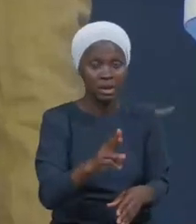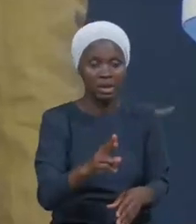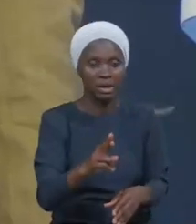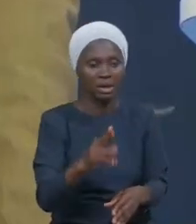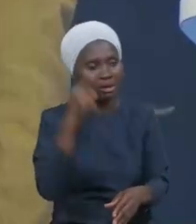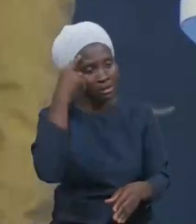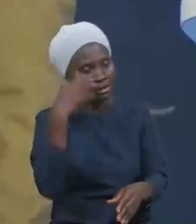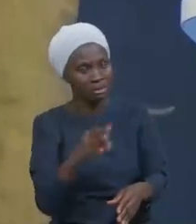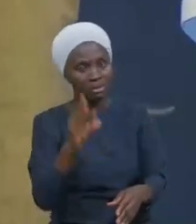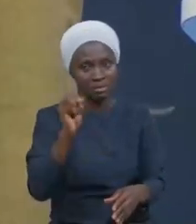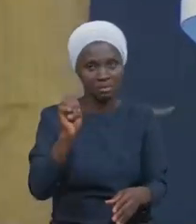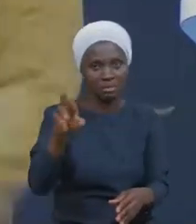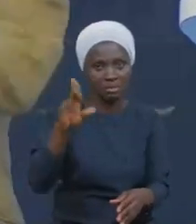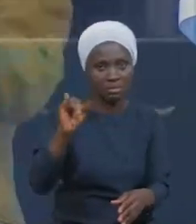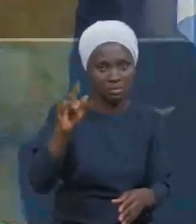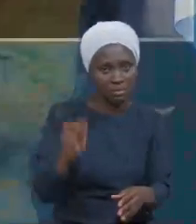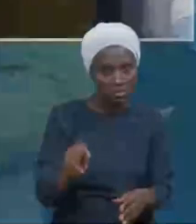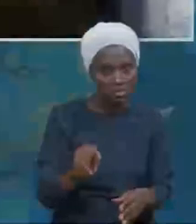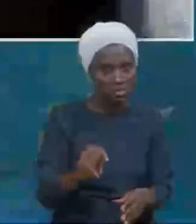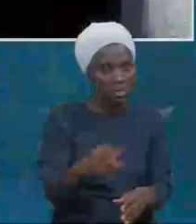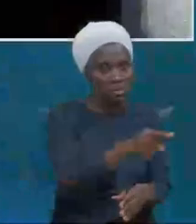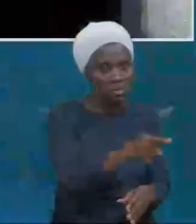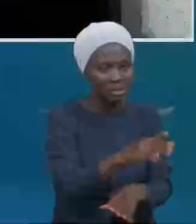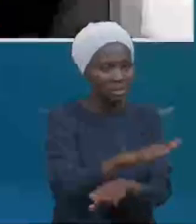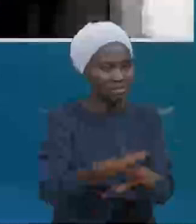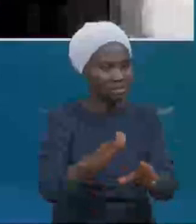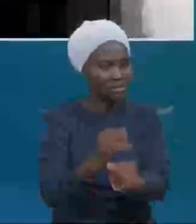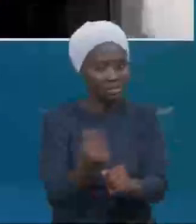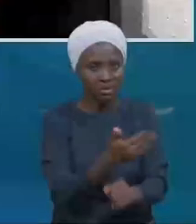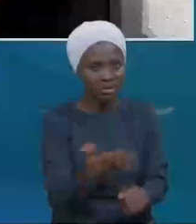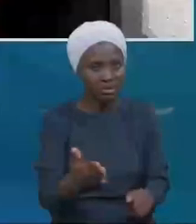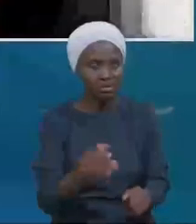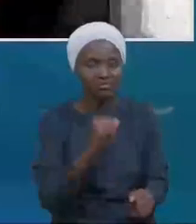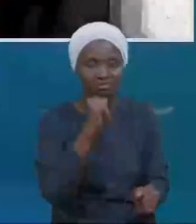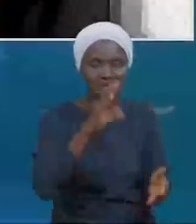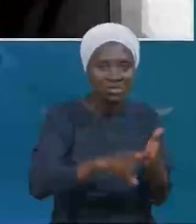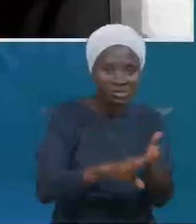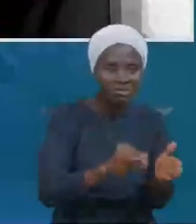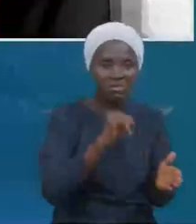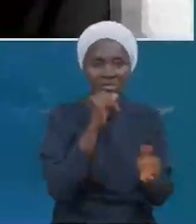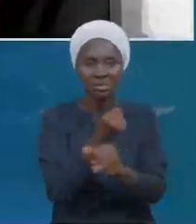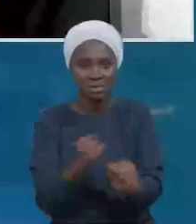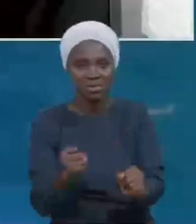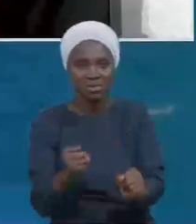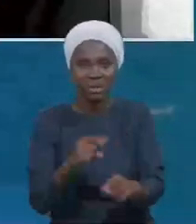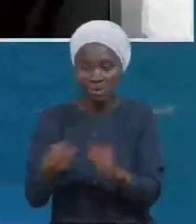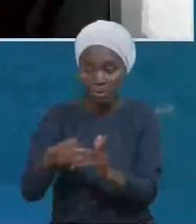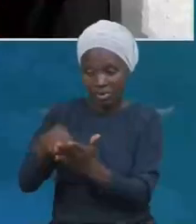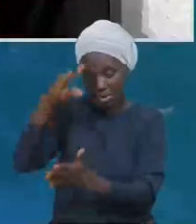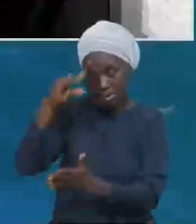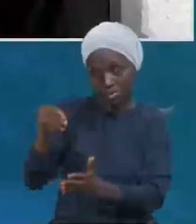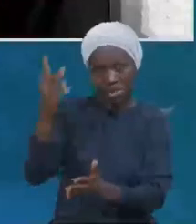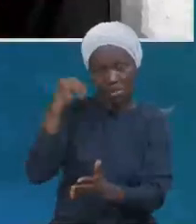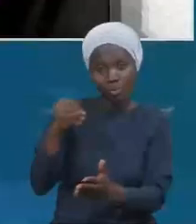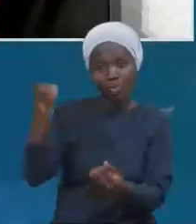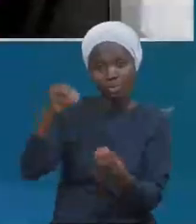rien reçu. Ils n'étaient pas pardonnés. Ils n'étaient pas sauvés. Et l'homme était plus intelligent que tous.